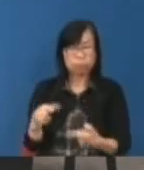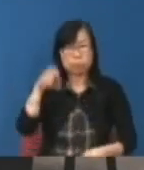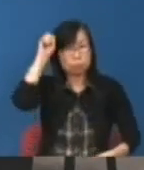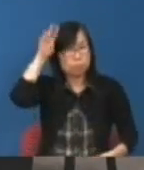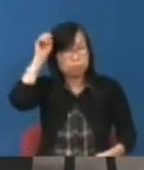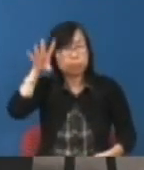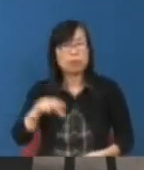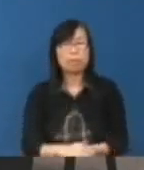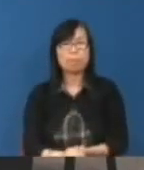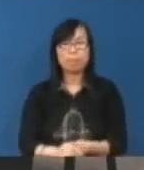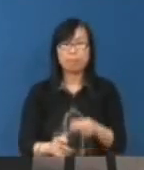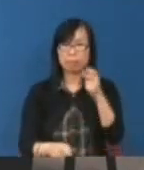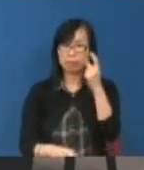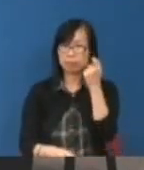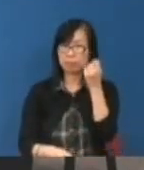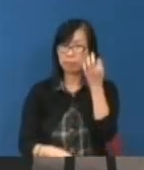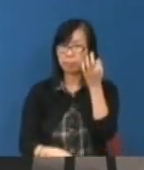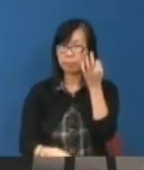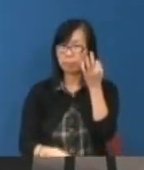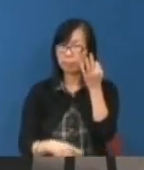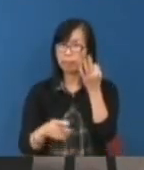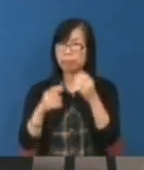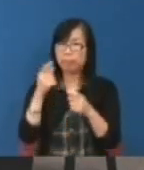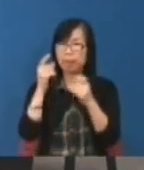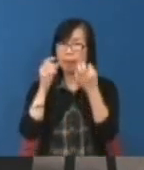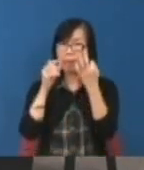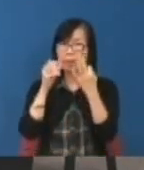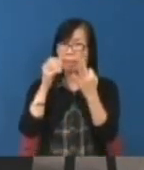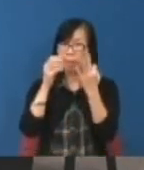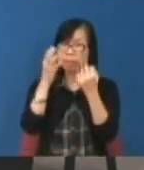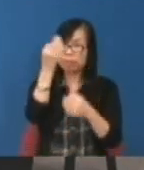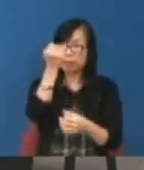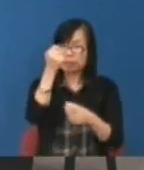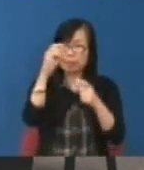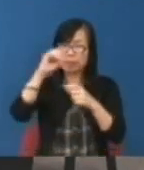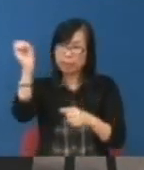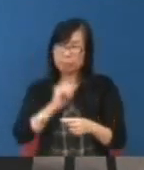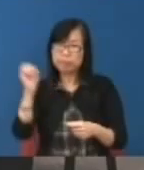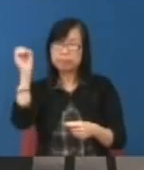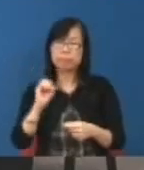以有30%到最少，30%到咧係